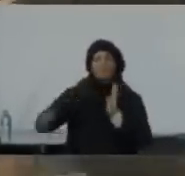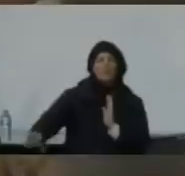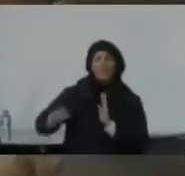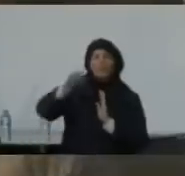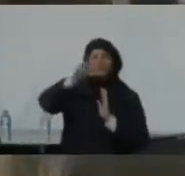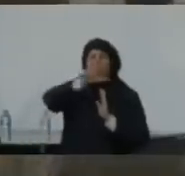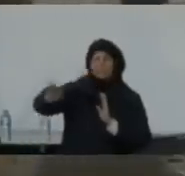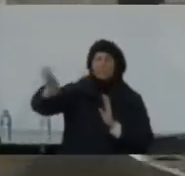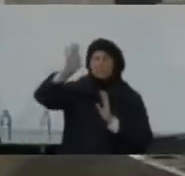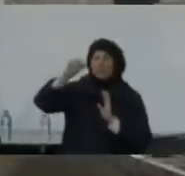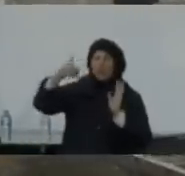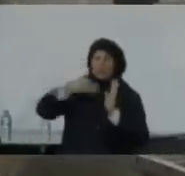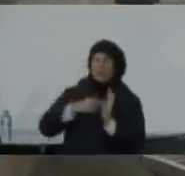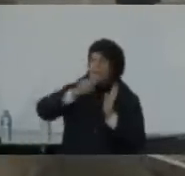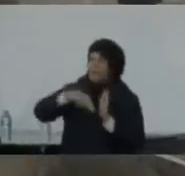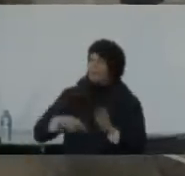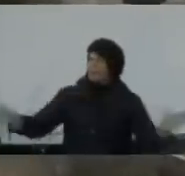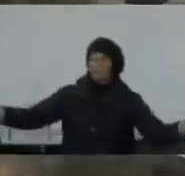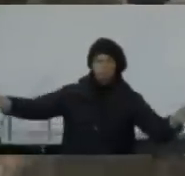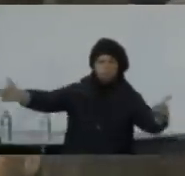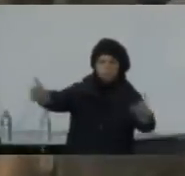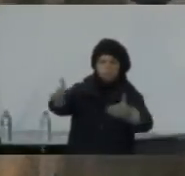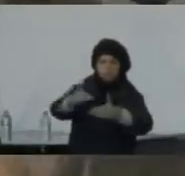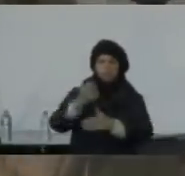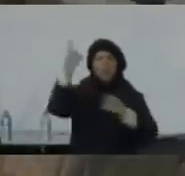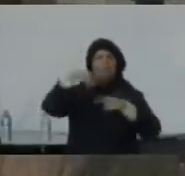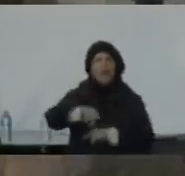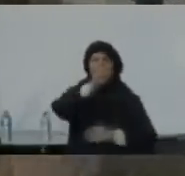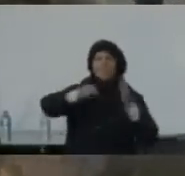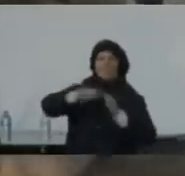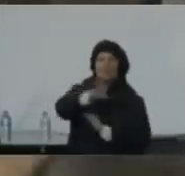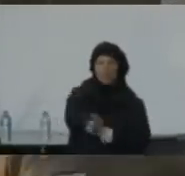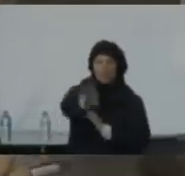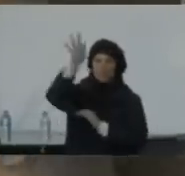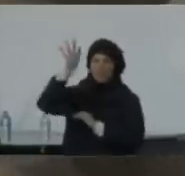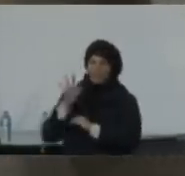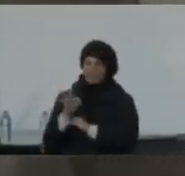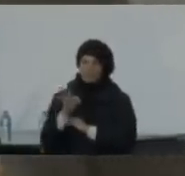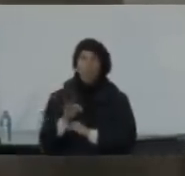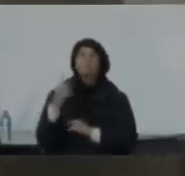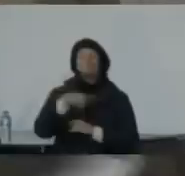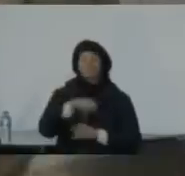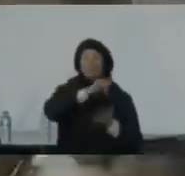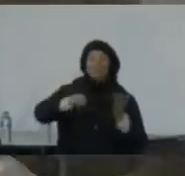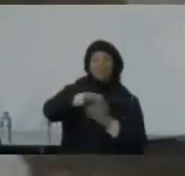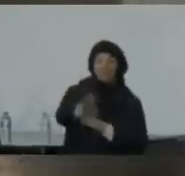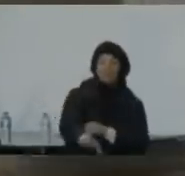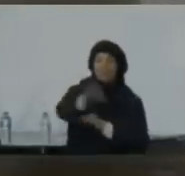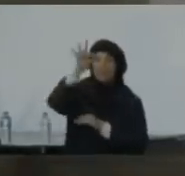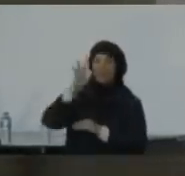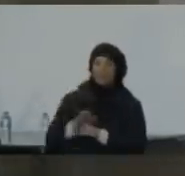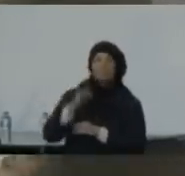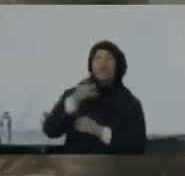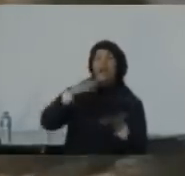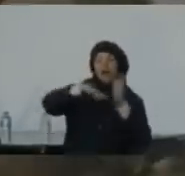per avere il voto di preferenza. Nel 2007 il voto di preferenza c'è a cambiare la legge elettorale e ci vengono a dire che noi